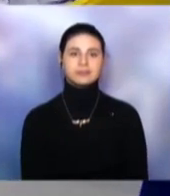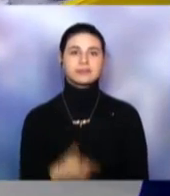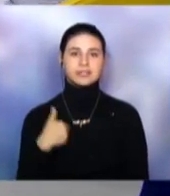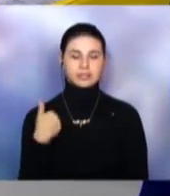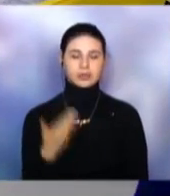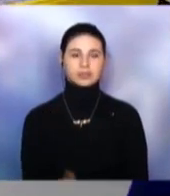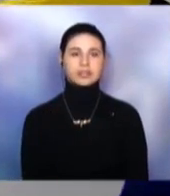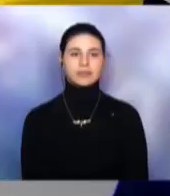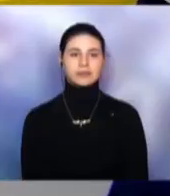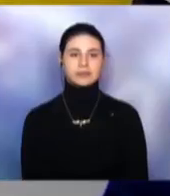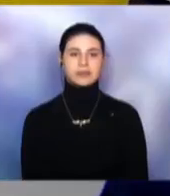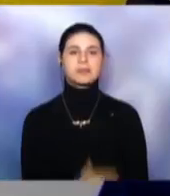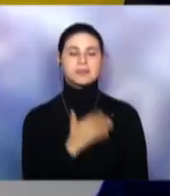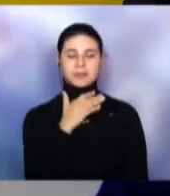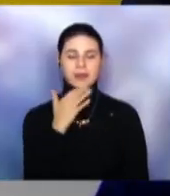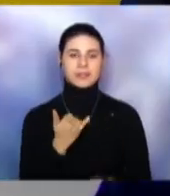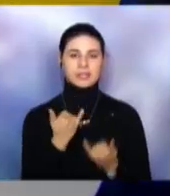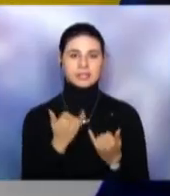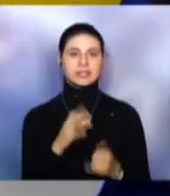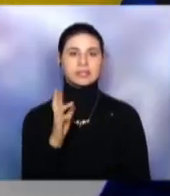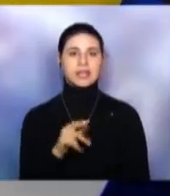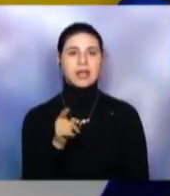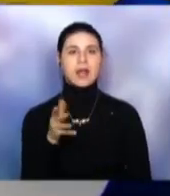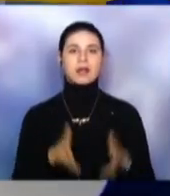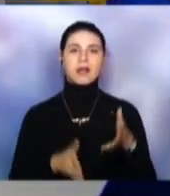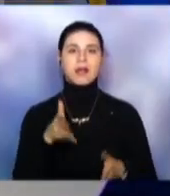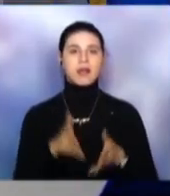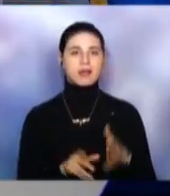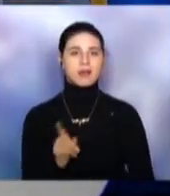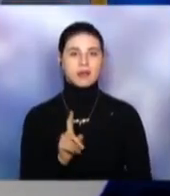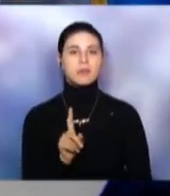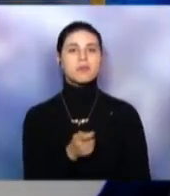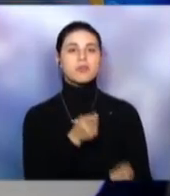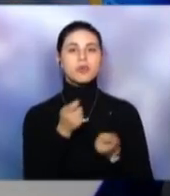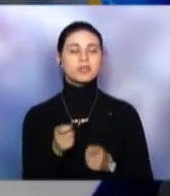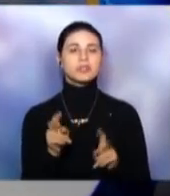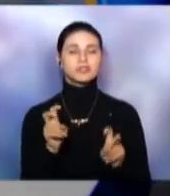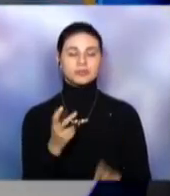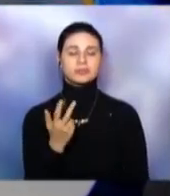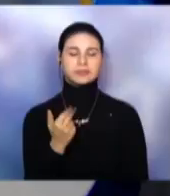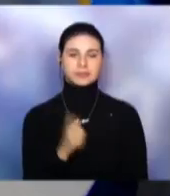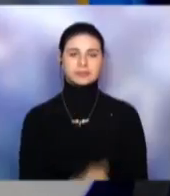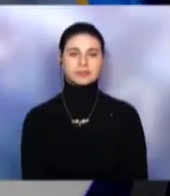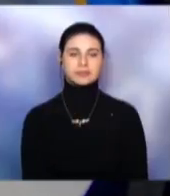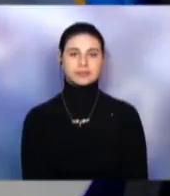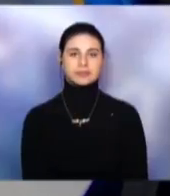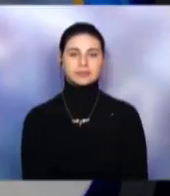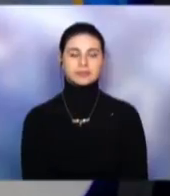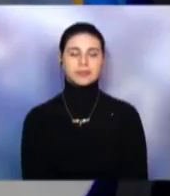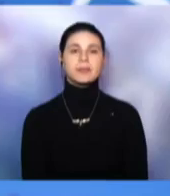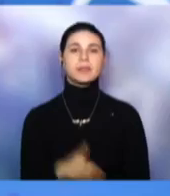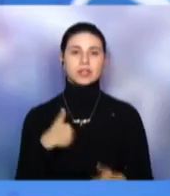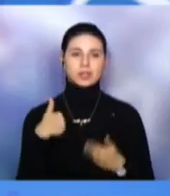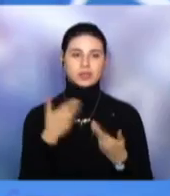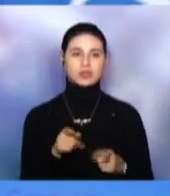გილოცავ მრავალს დაესწარი და ხელცარიელი რა საკვირველი არ მოხვიდოდი. მეც გილოცავ, რა თქმა უნდა, და კიდევ